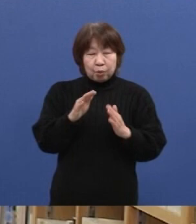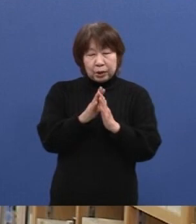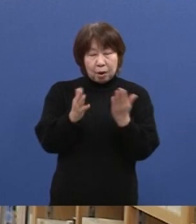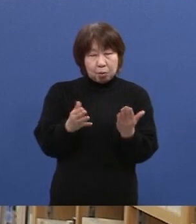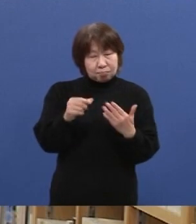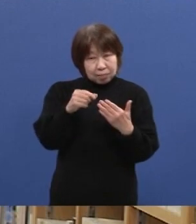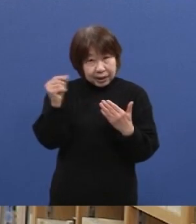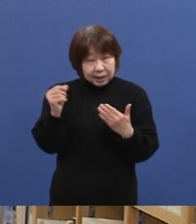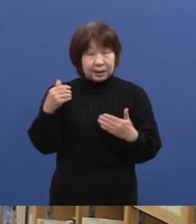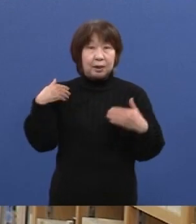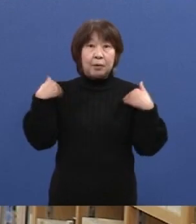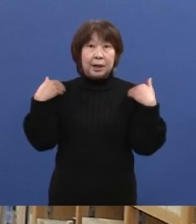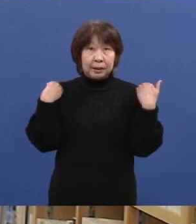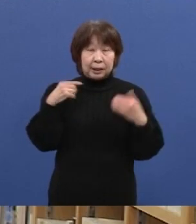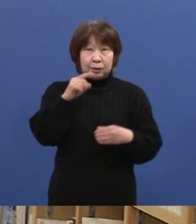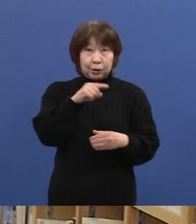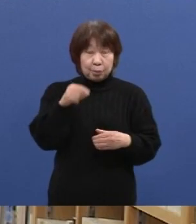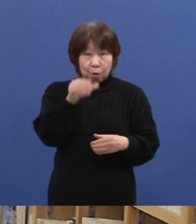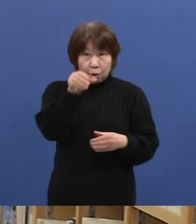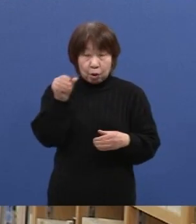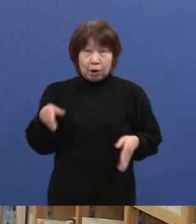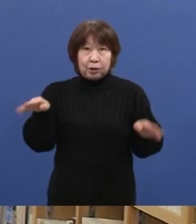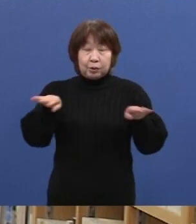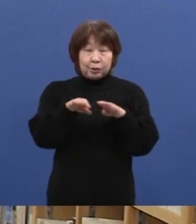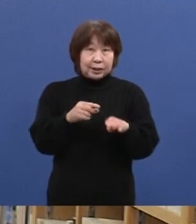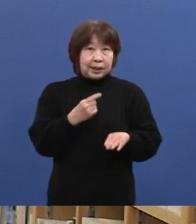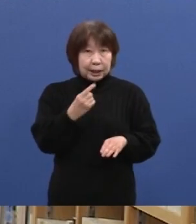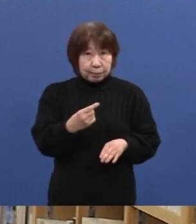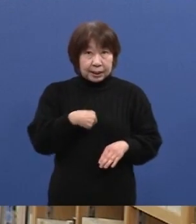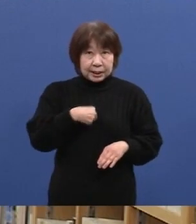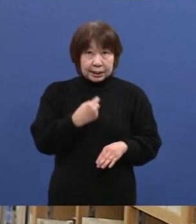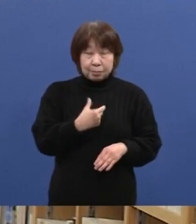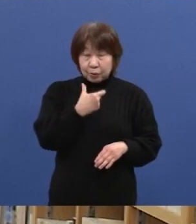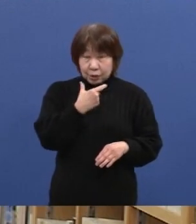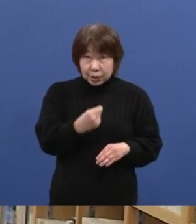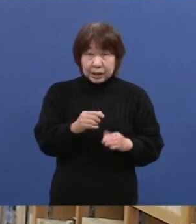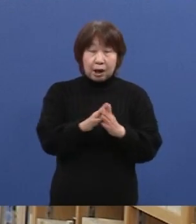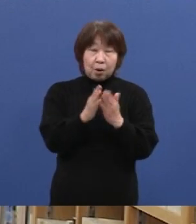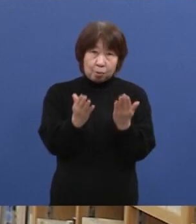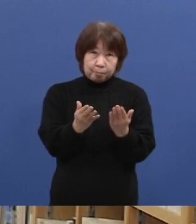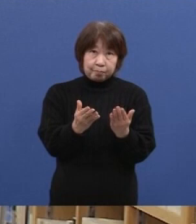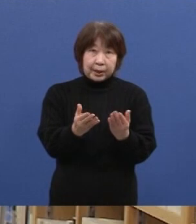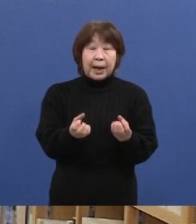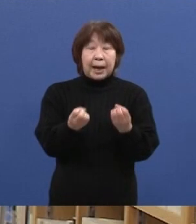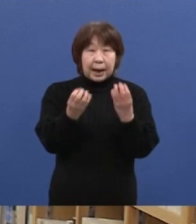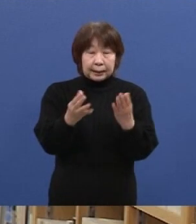図書館に行けば自分好みの本や新たな本に出会うことができます。